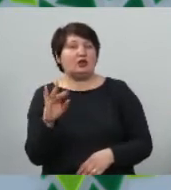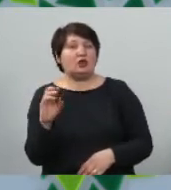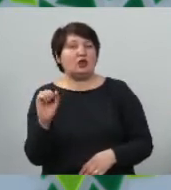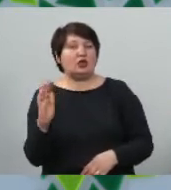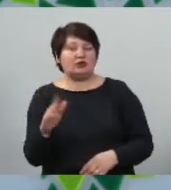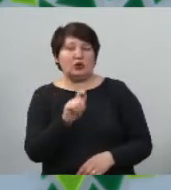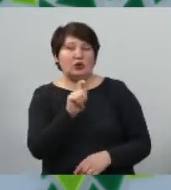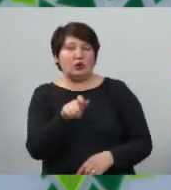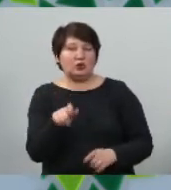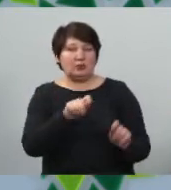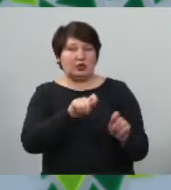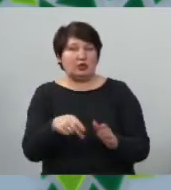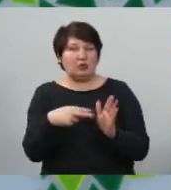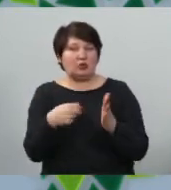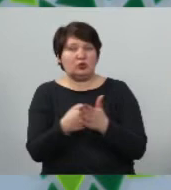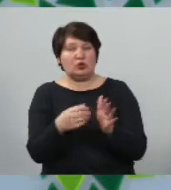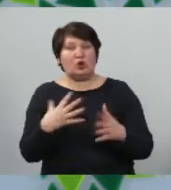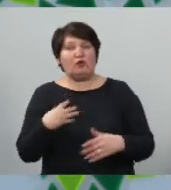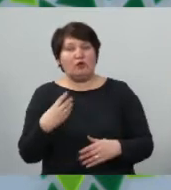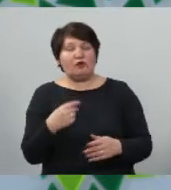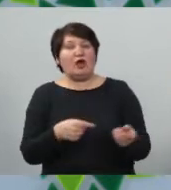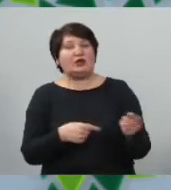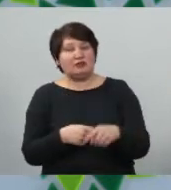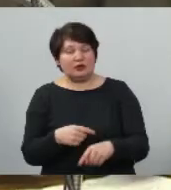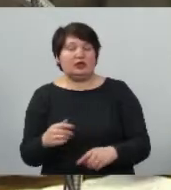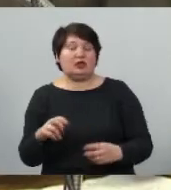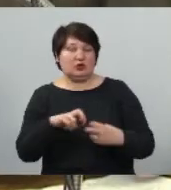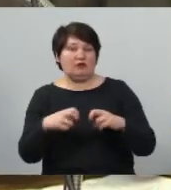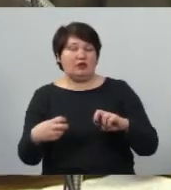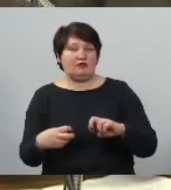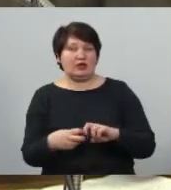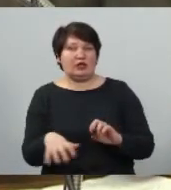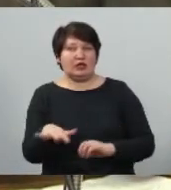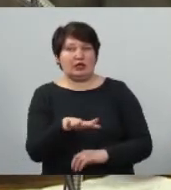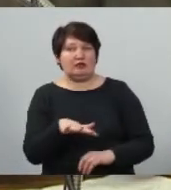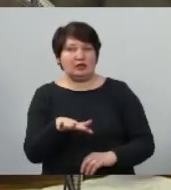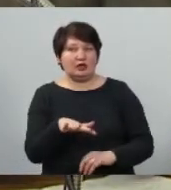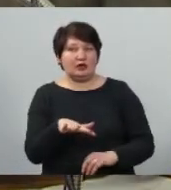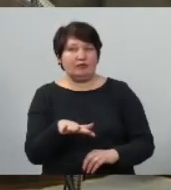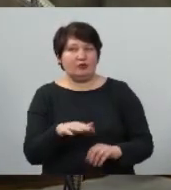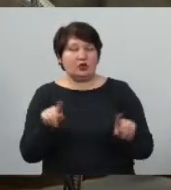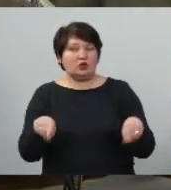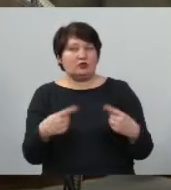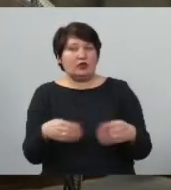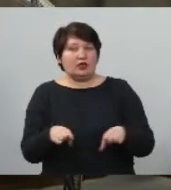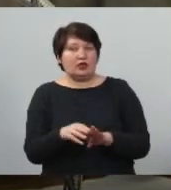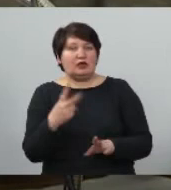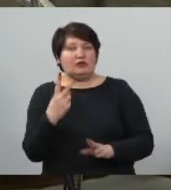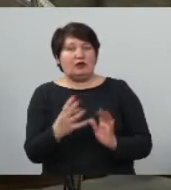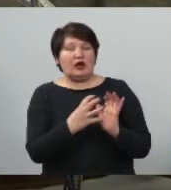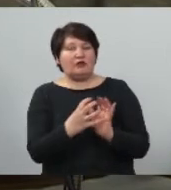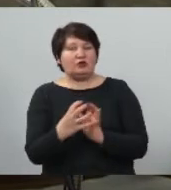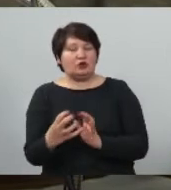Люди приїдуть потягом до Львова, а вже звідти на Прикарпаття. Ми організували два таких автобуси, які сьогодні